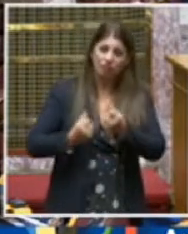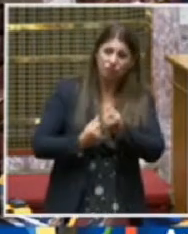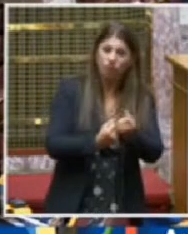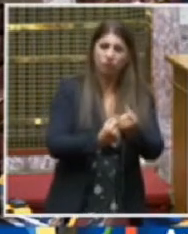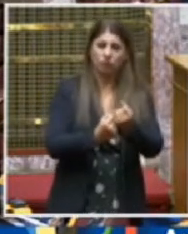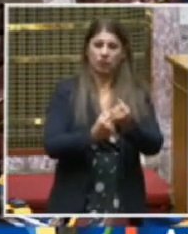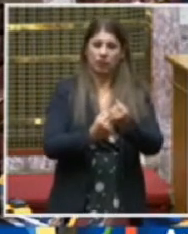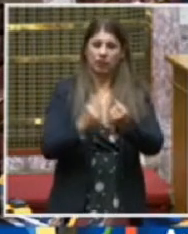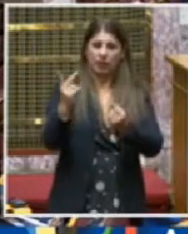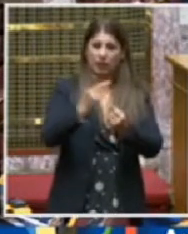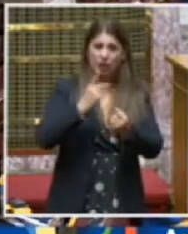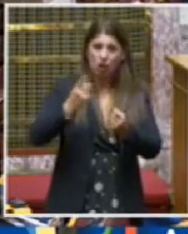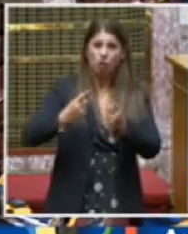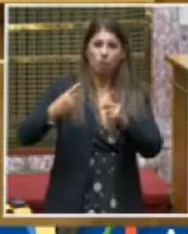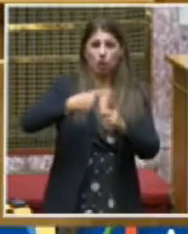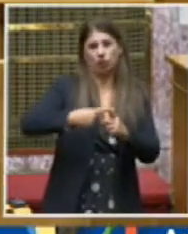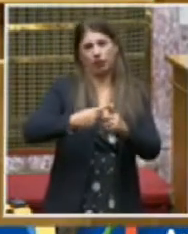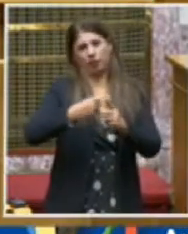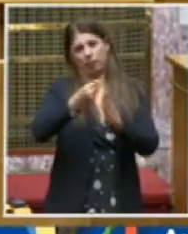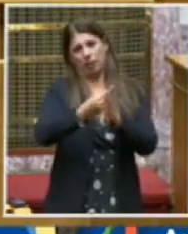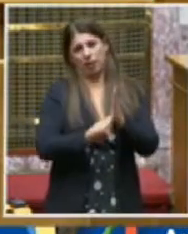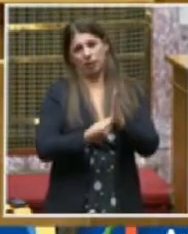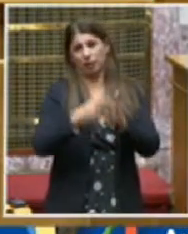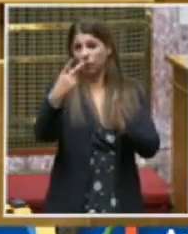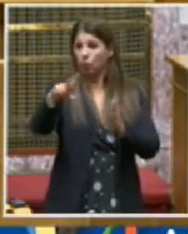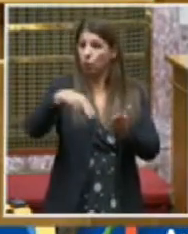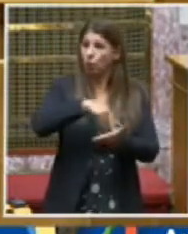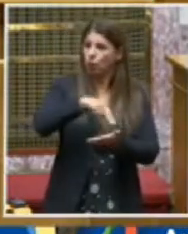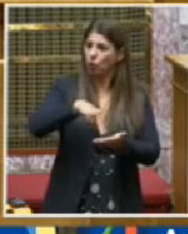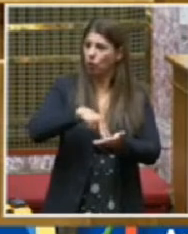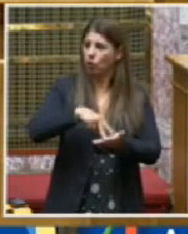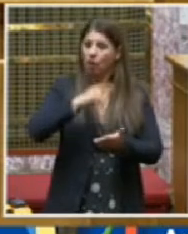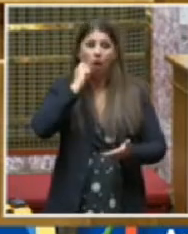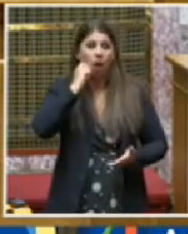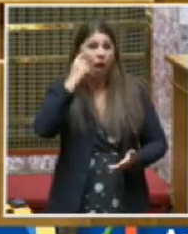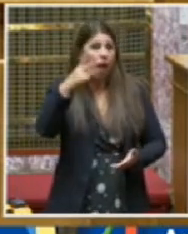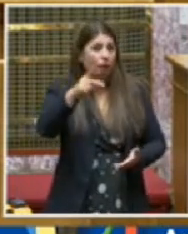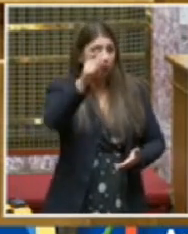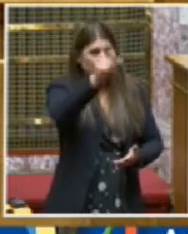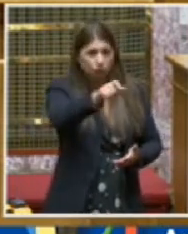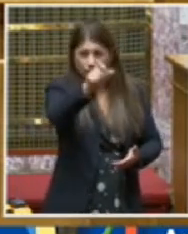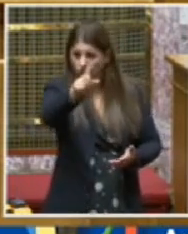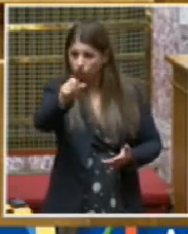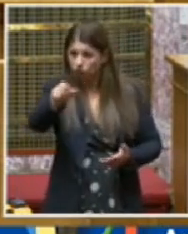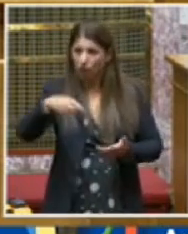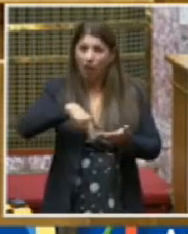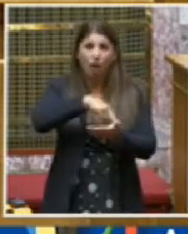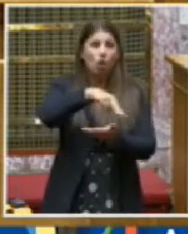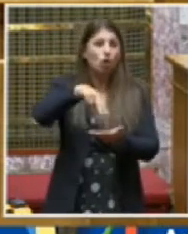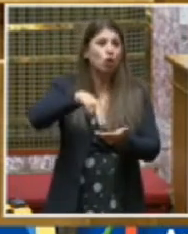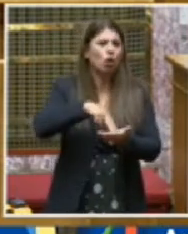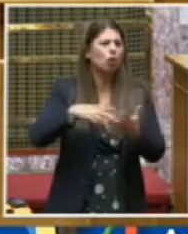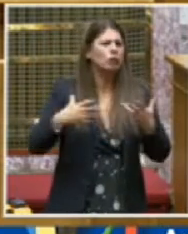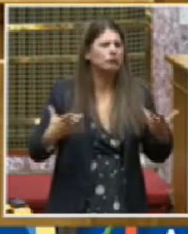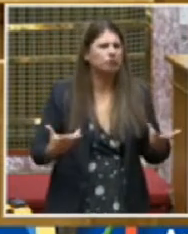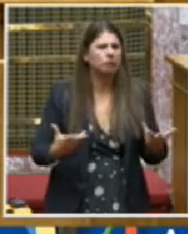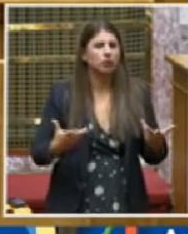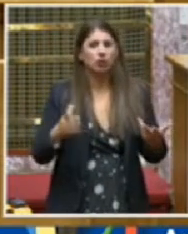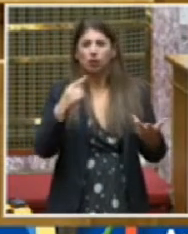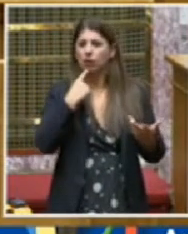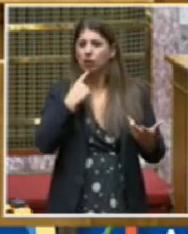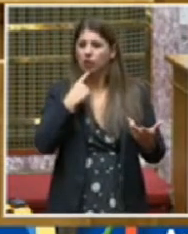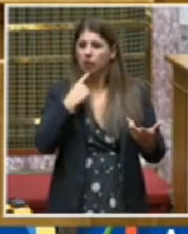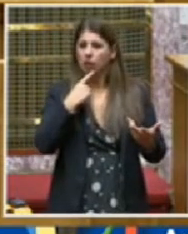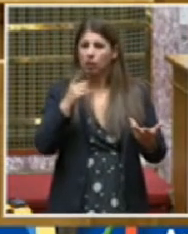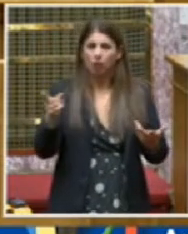προστιθέμενη αξία του δικού σας ρόλου. Δείτε τον εαυτό σας στο ρόλο του κόσμου που